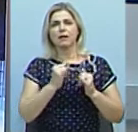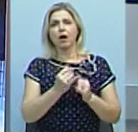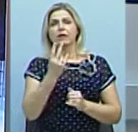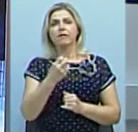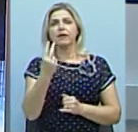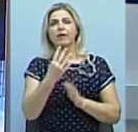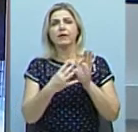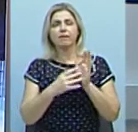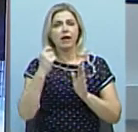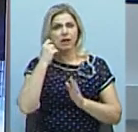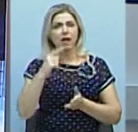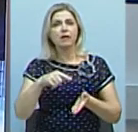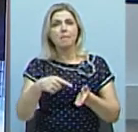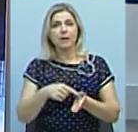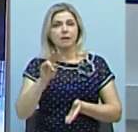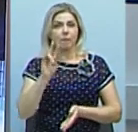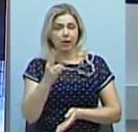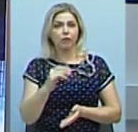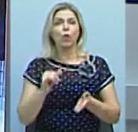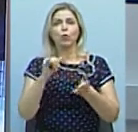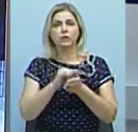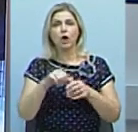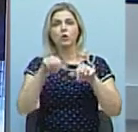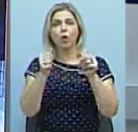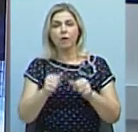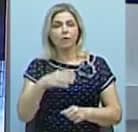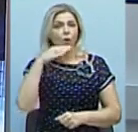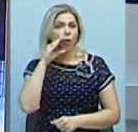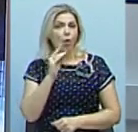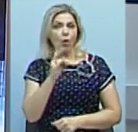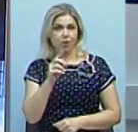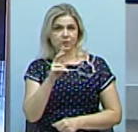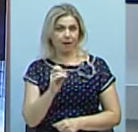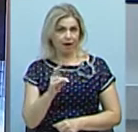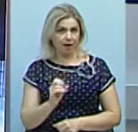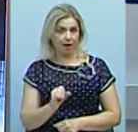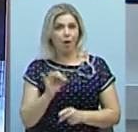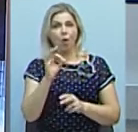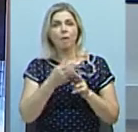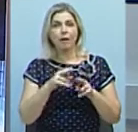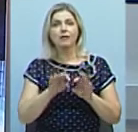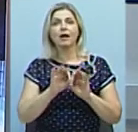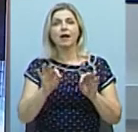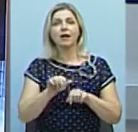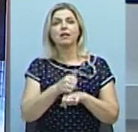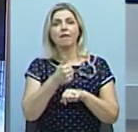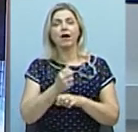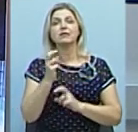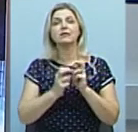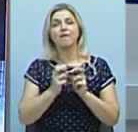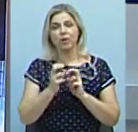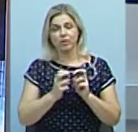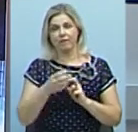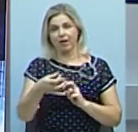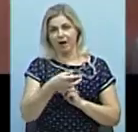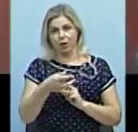229-ї річниці міста Миколаєва встановлять скульптуру козака. Про це розповів голова адміністрації Заводського району Віктор